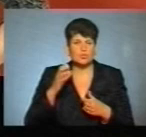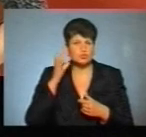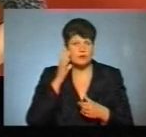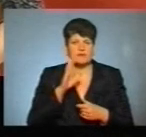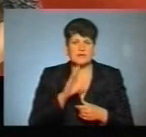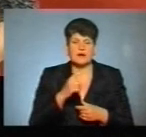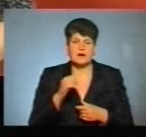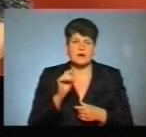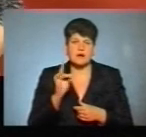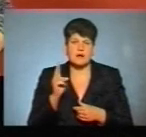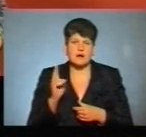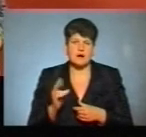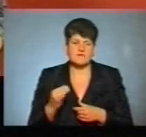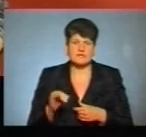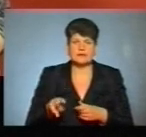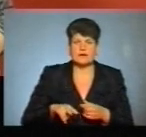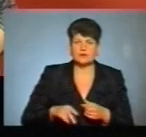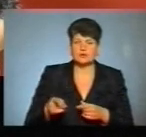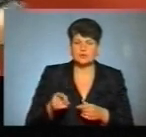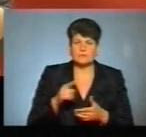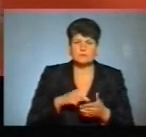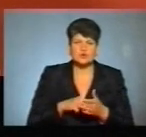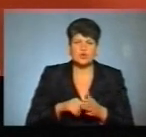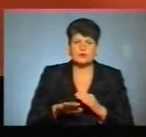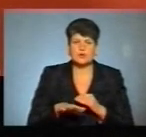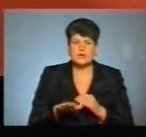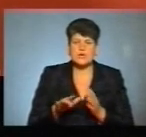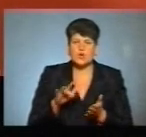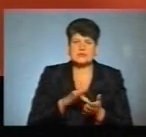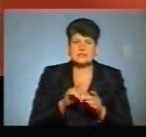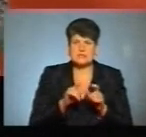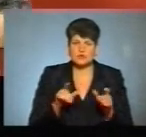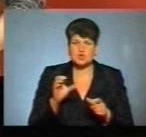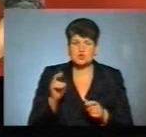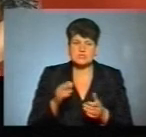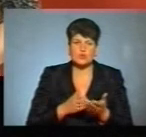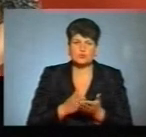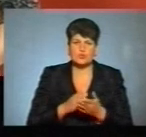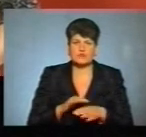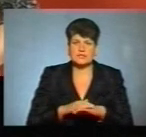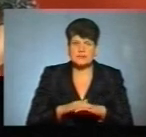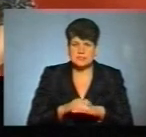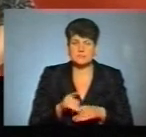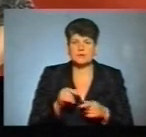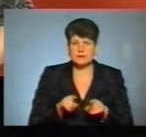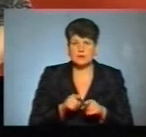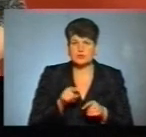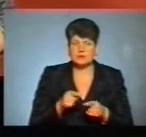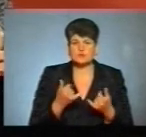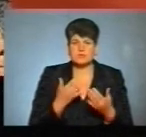послухати Віталія Хоркавого. Це директор Тернопільського міського територіального центру соціального обслуговування населення. Ми також з ним